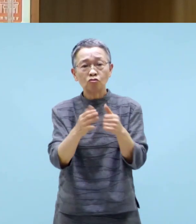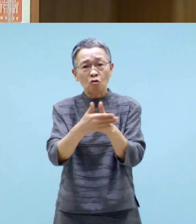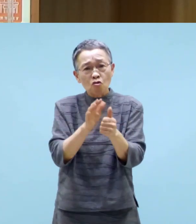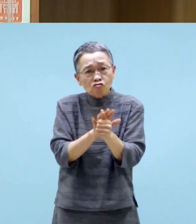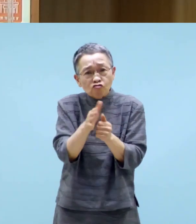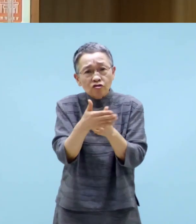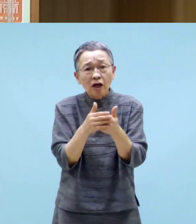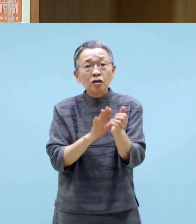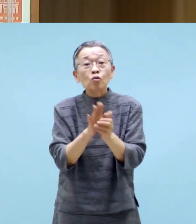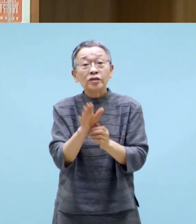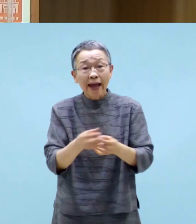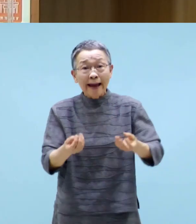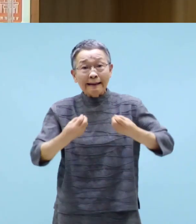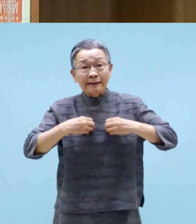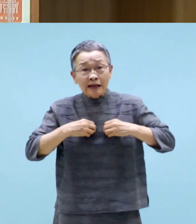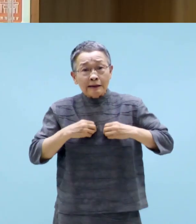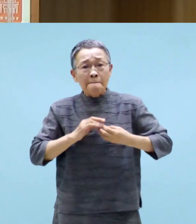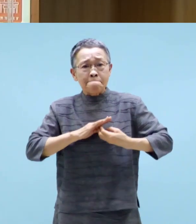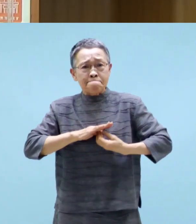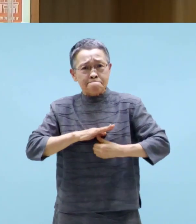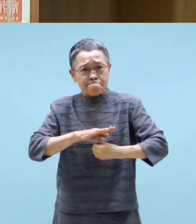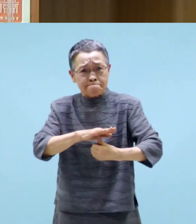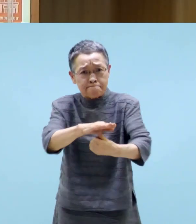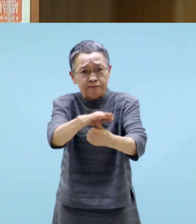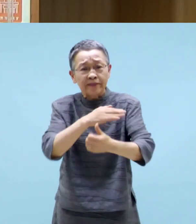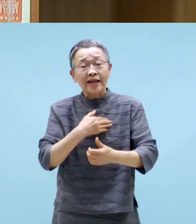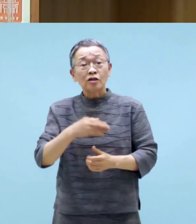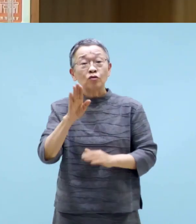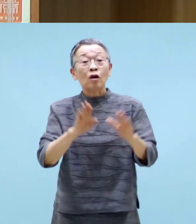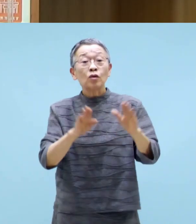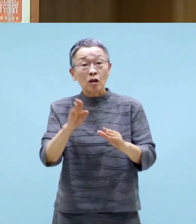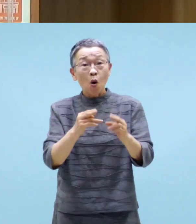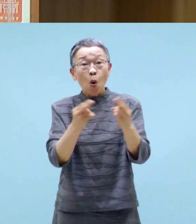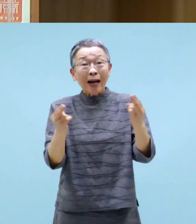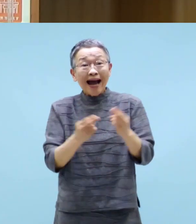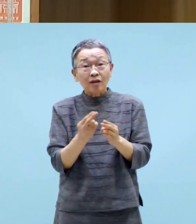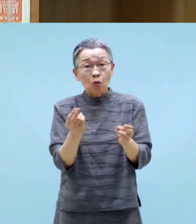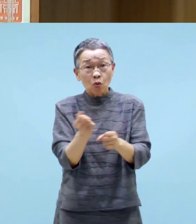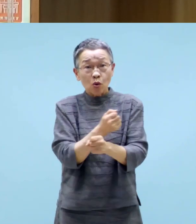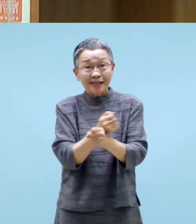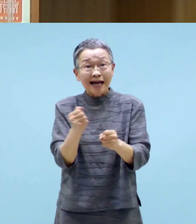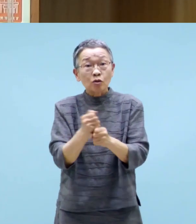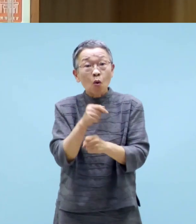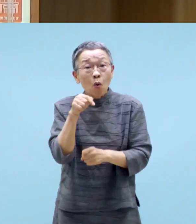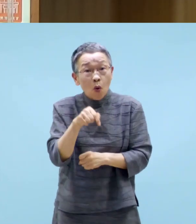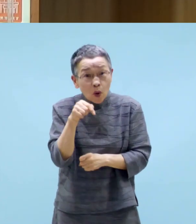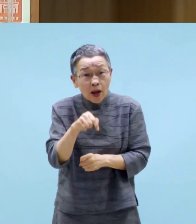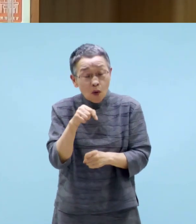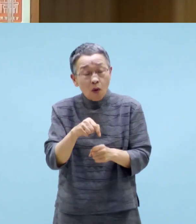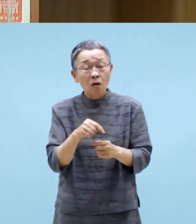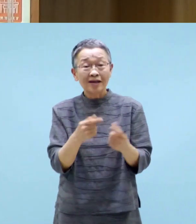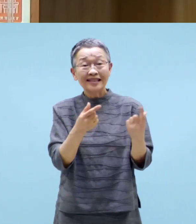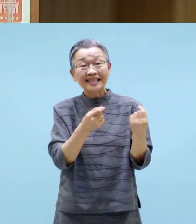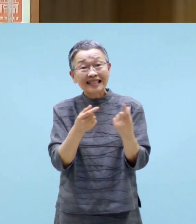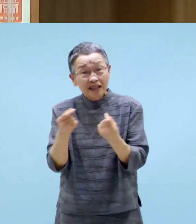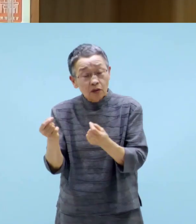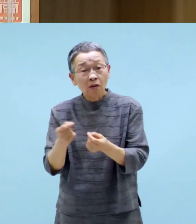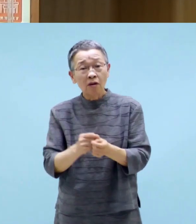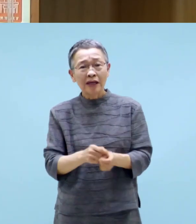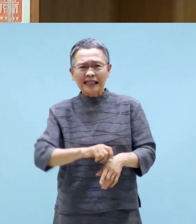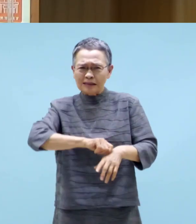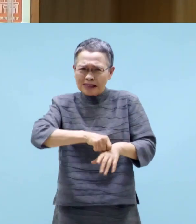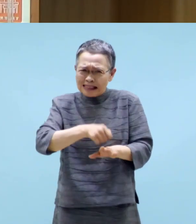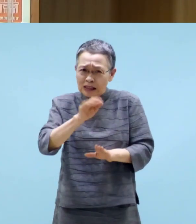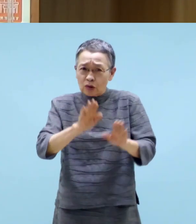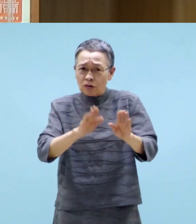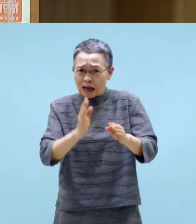拡大をしない中でみんなで協力して北海道のそういった産業も、何とかこう厳しい状況